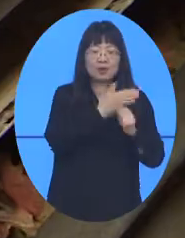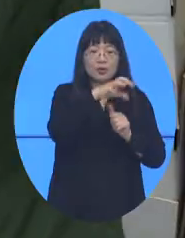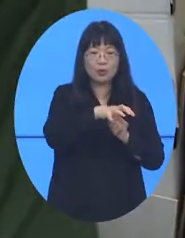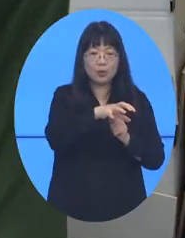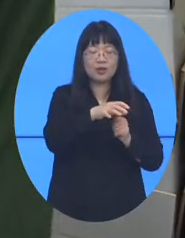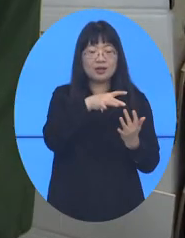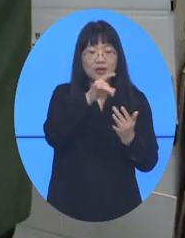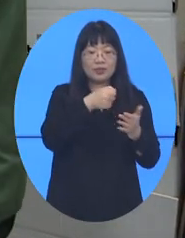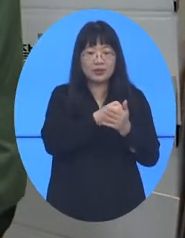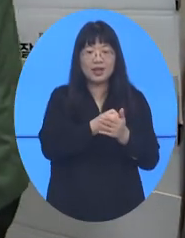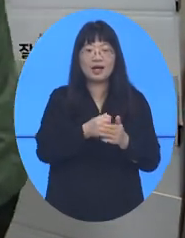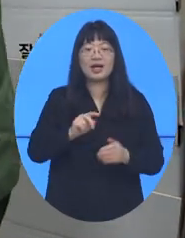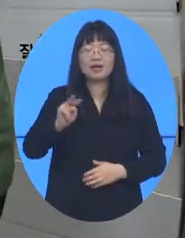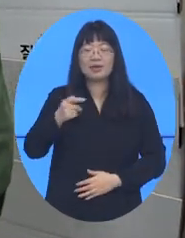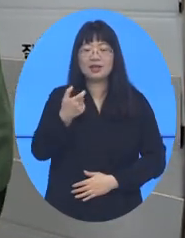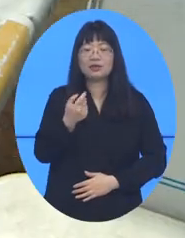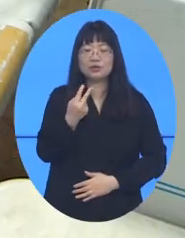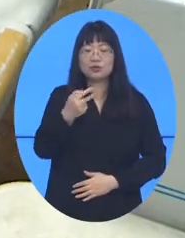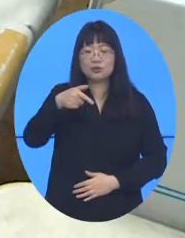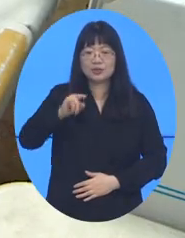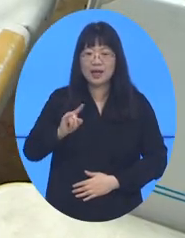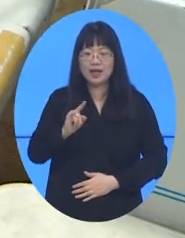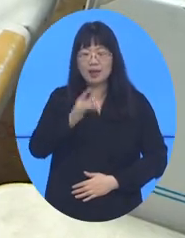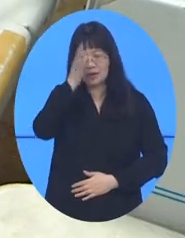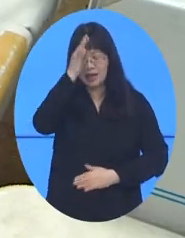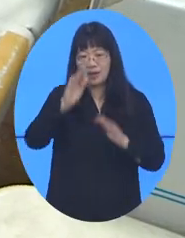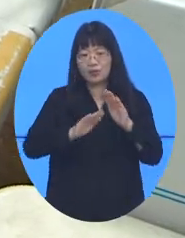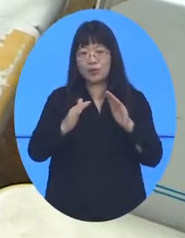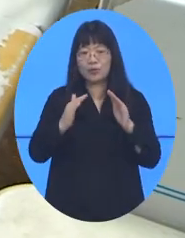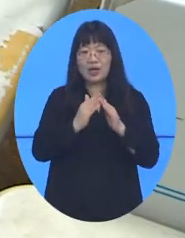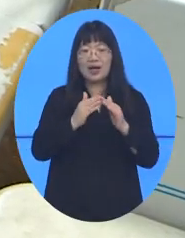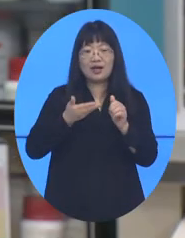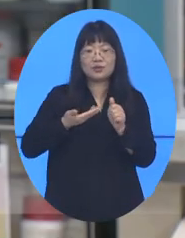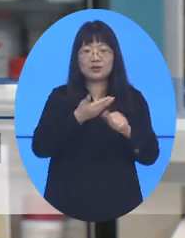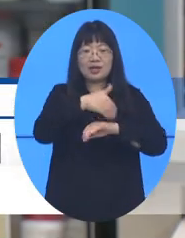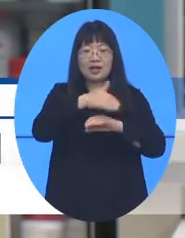선정해 최종 262개 농가에 공급할 예정입니다.